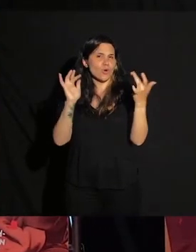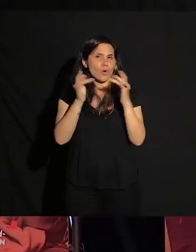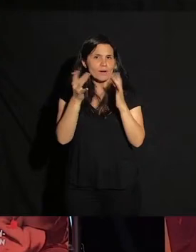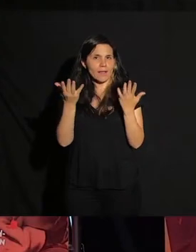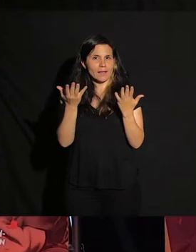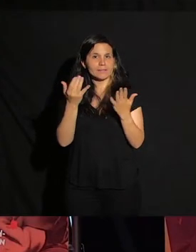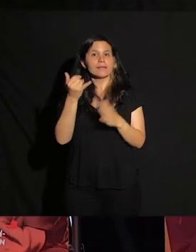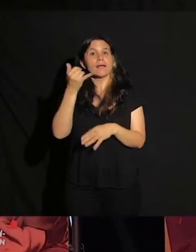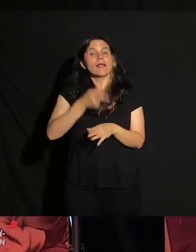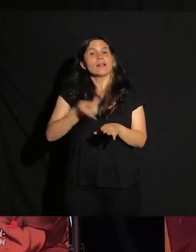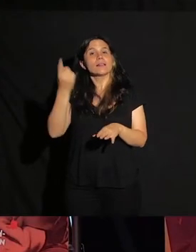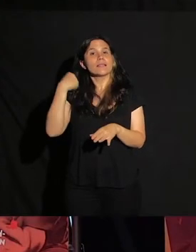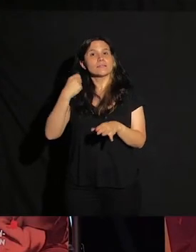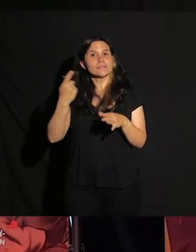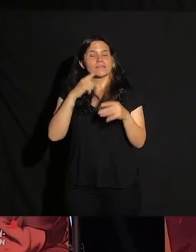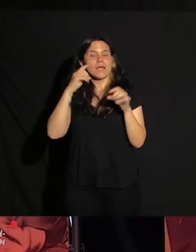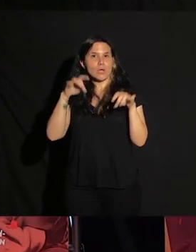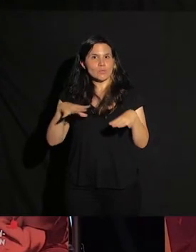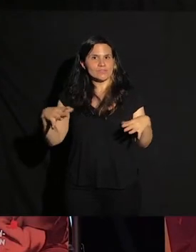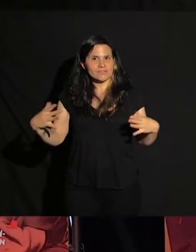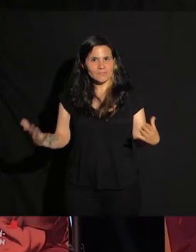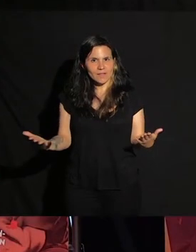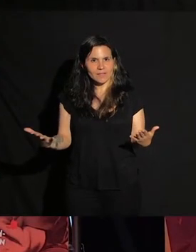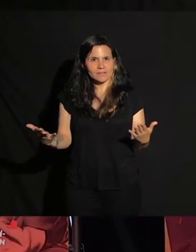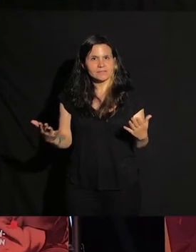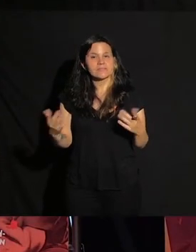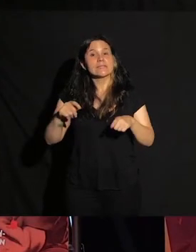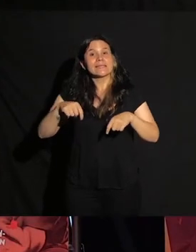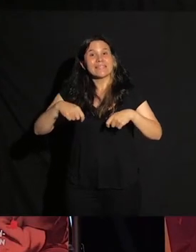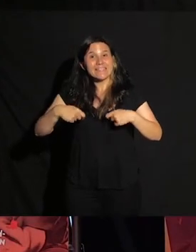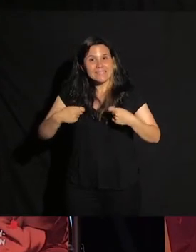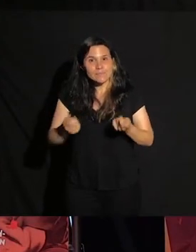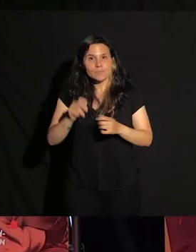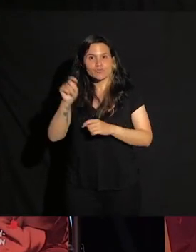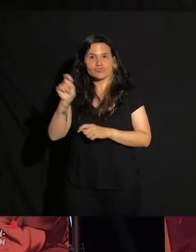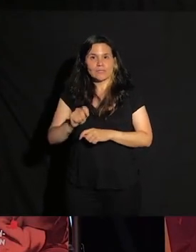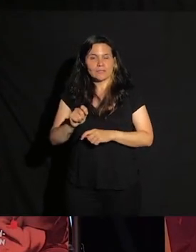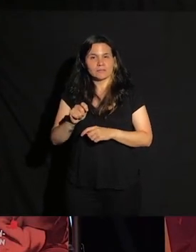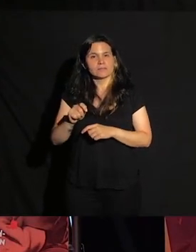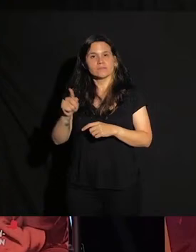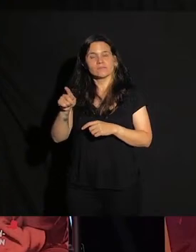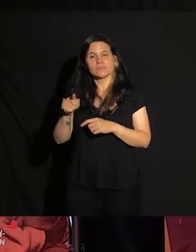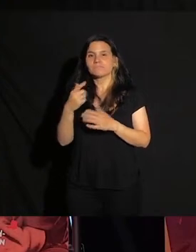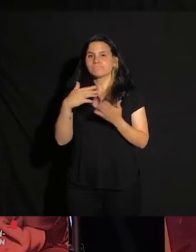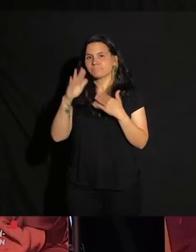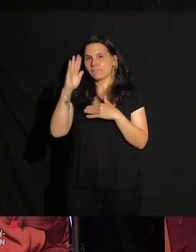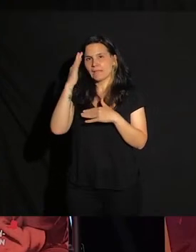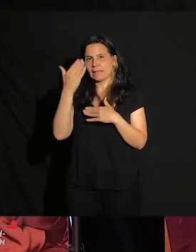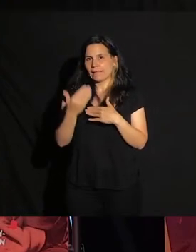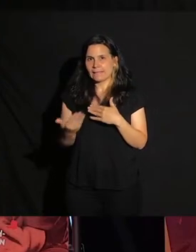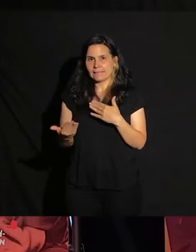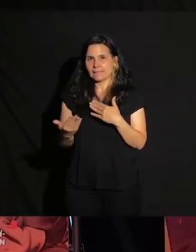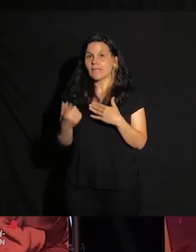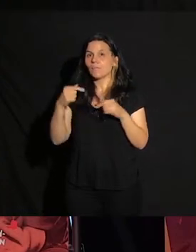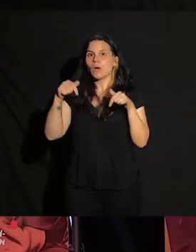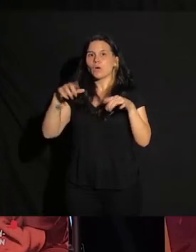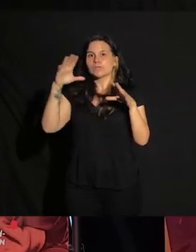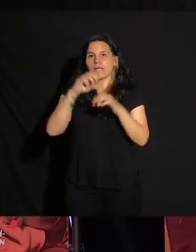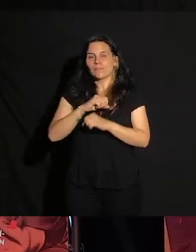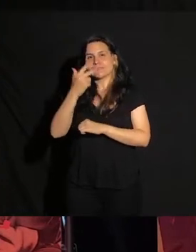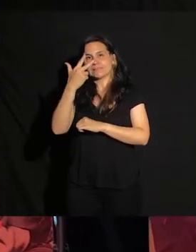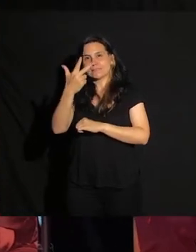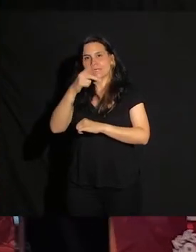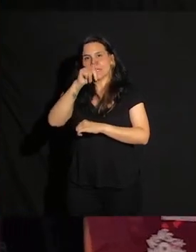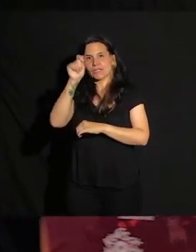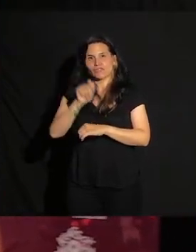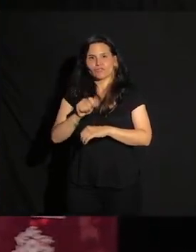und so, welche, die das Festival noch gar nicht kennen. Aber heute Abend sind drei da, die das Festival schon kennen. Und jetzt